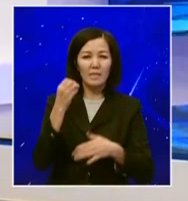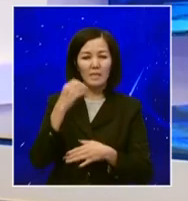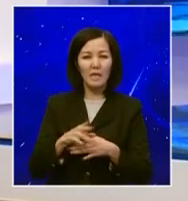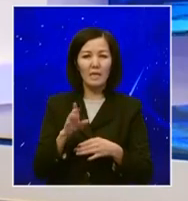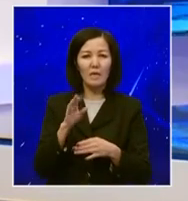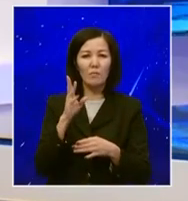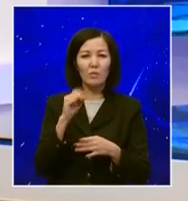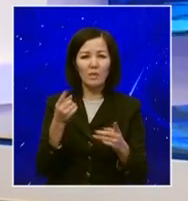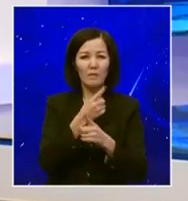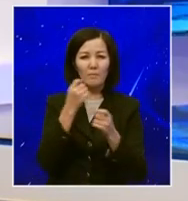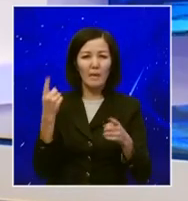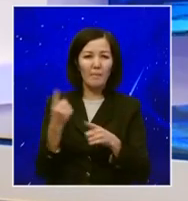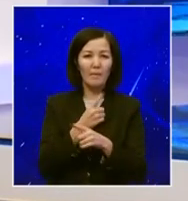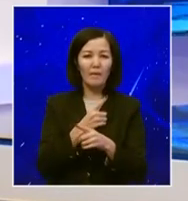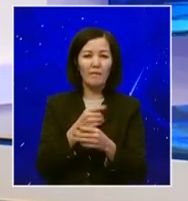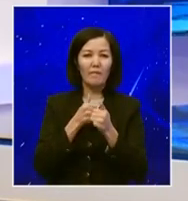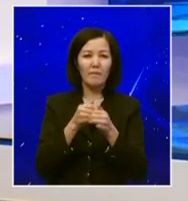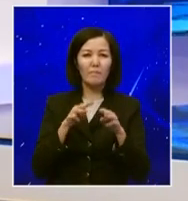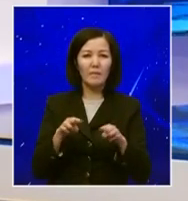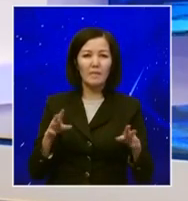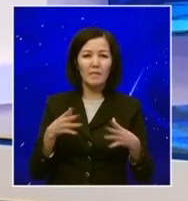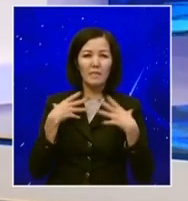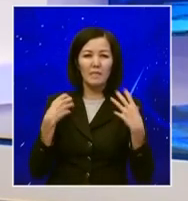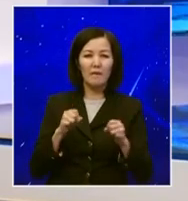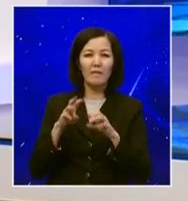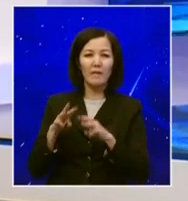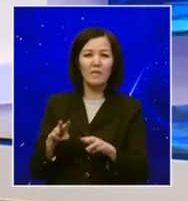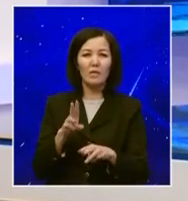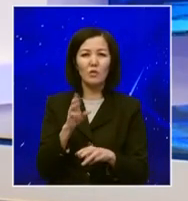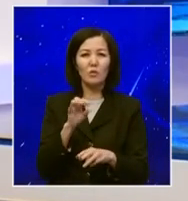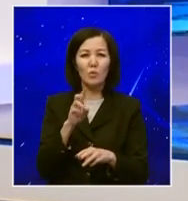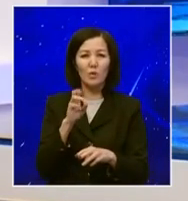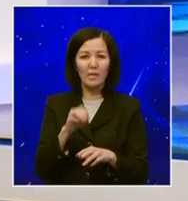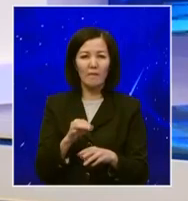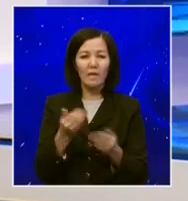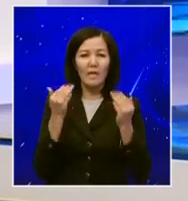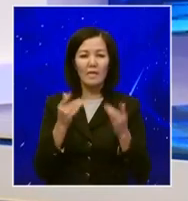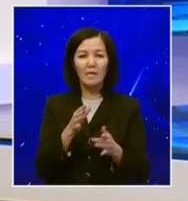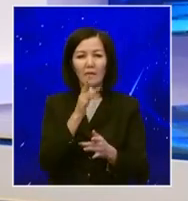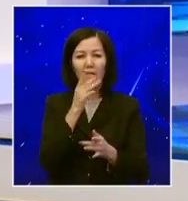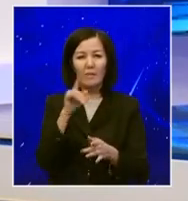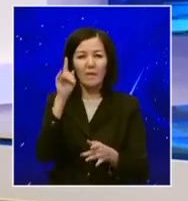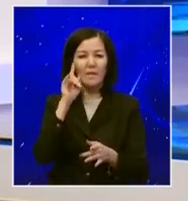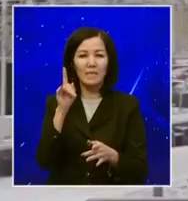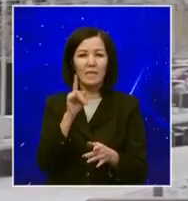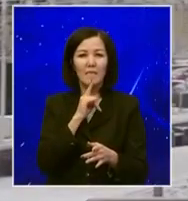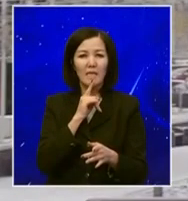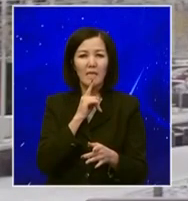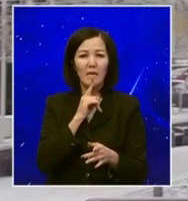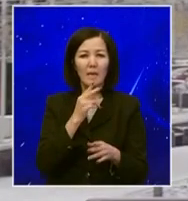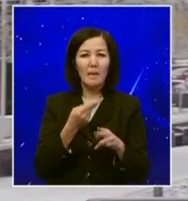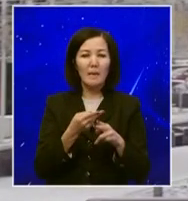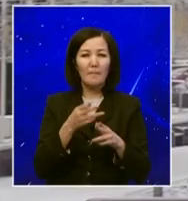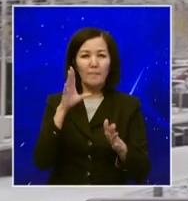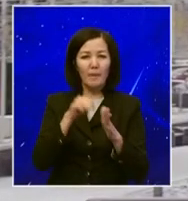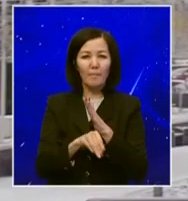службе центральных коммуникаций сообщил первый вице-министр здравоохранения Марат Шоранов. На данный момент Казахстан